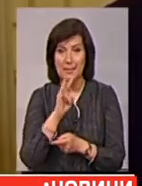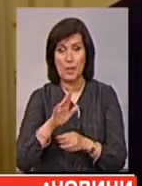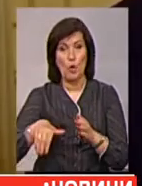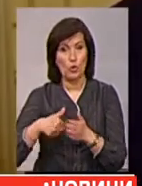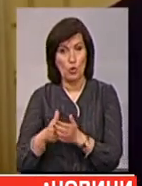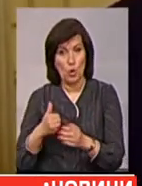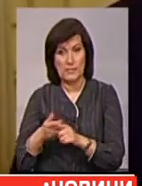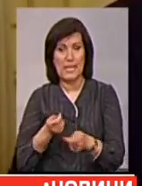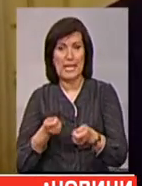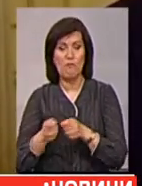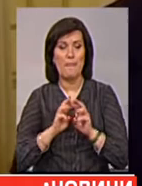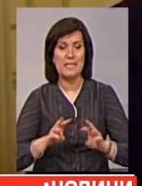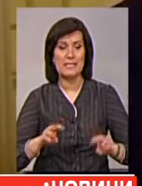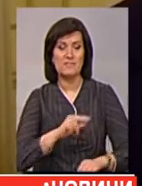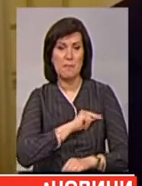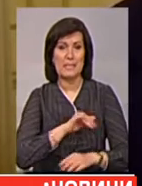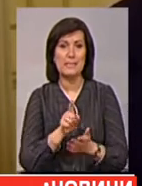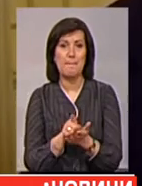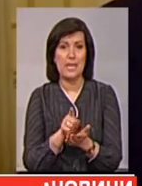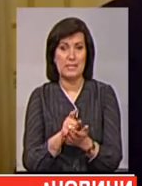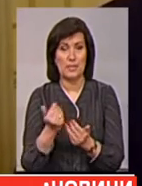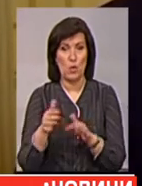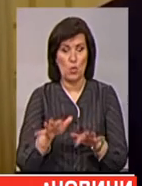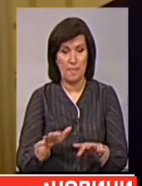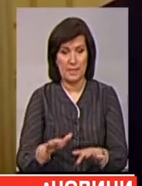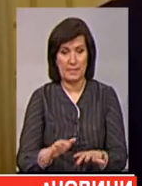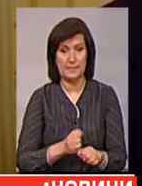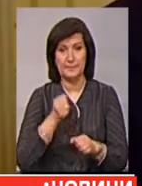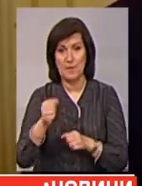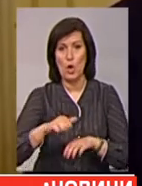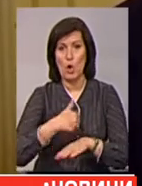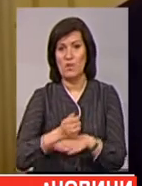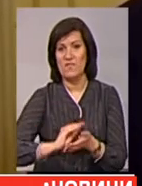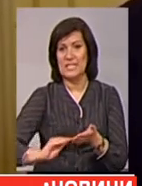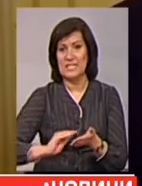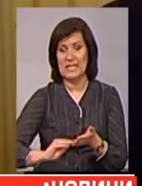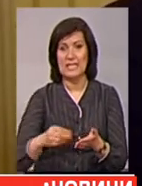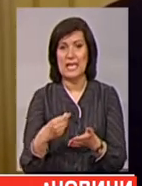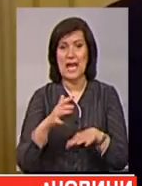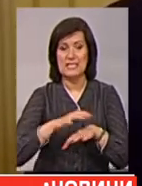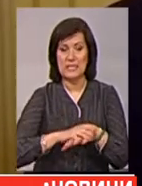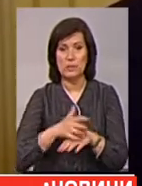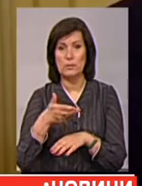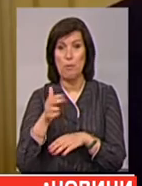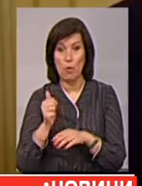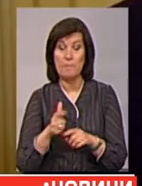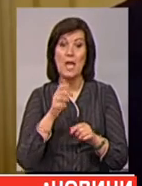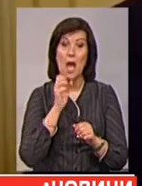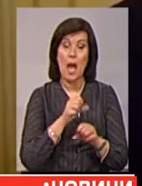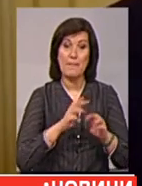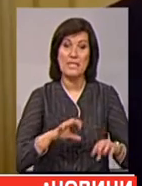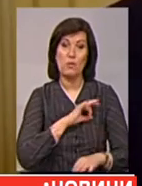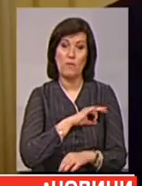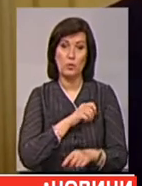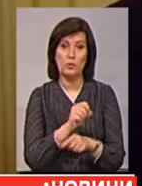він керував Міністерством праці і пенсій. На його місце став головний секретар казначейства Девід Гок. А міністром